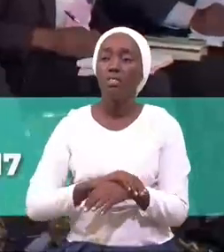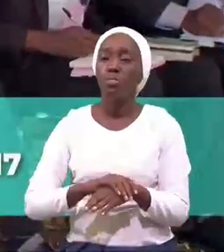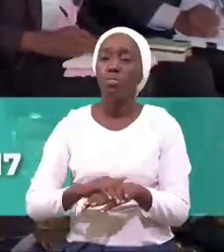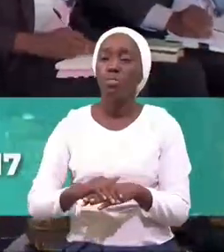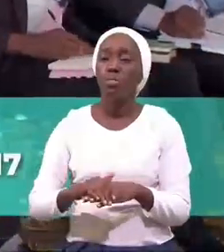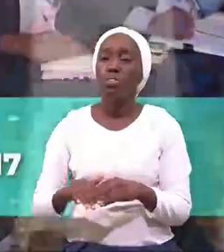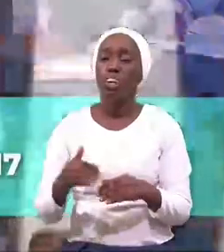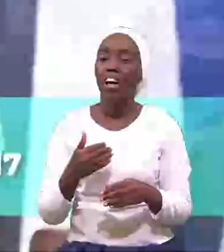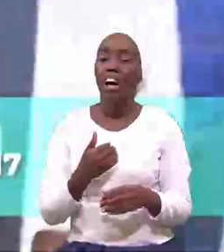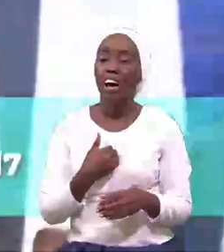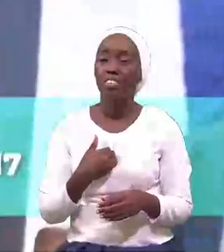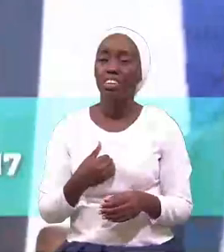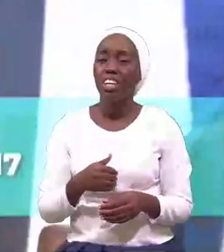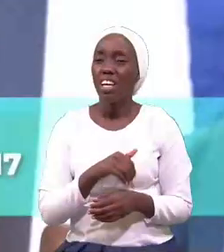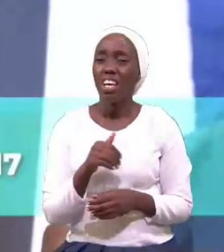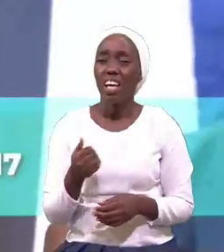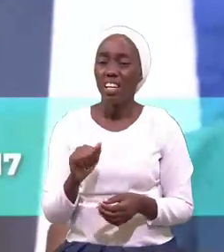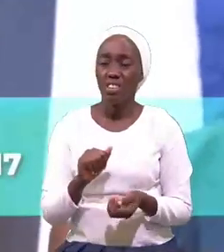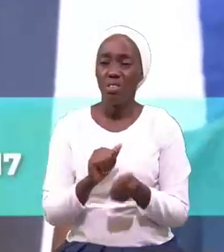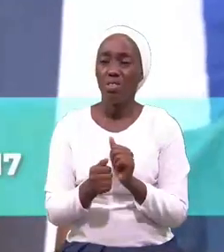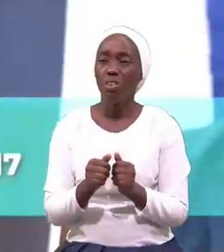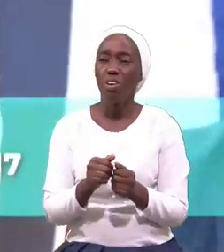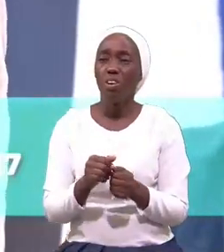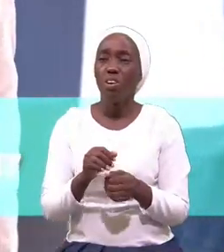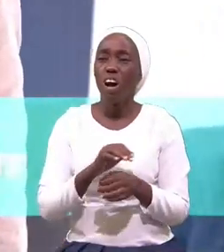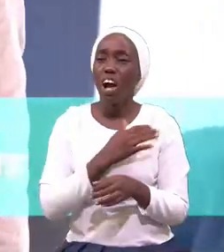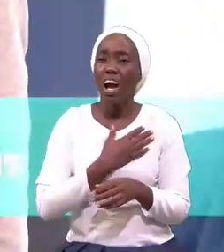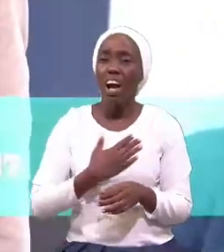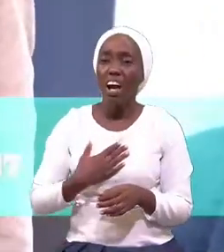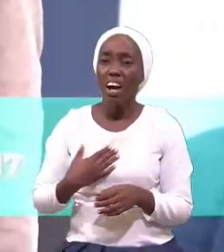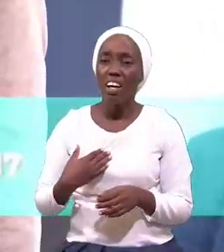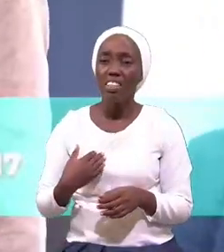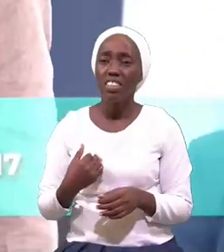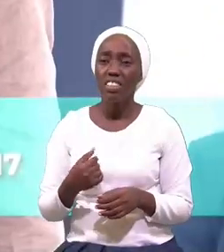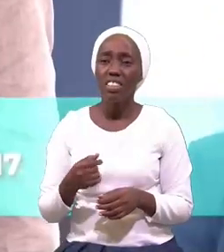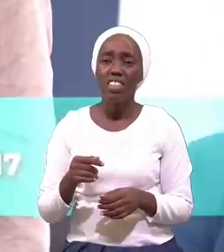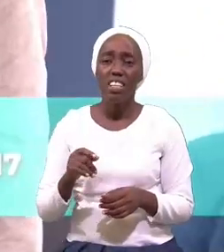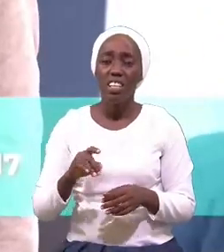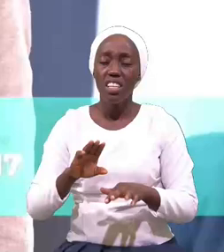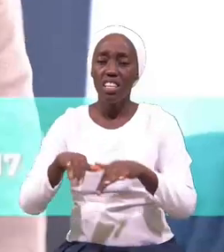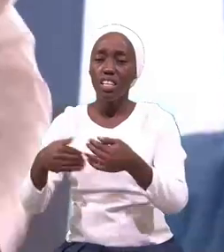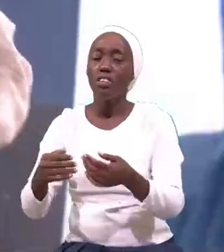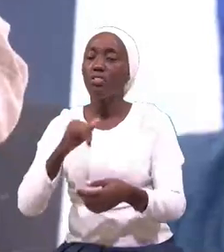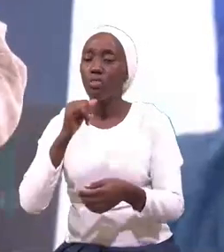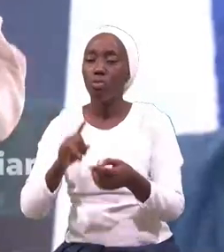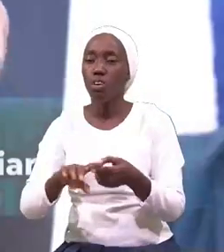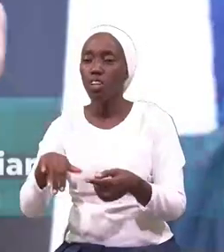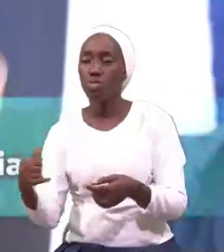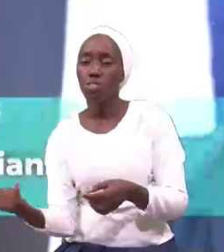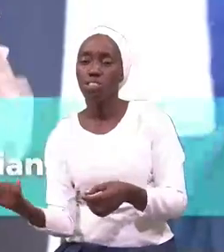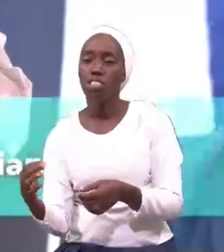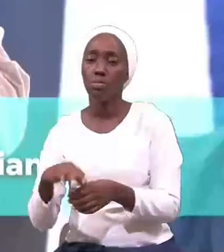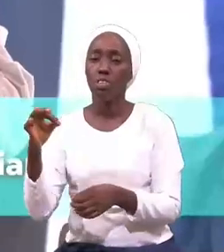Ne combattez pas, ne soyez pas en conflit avec l'Esprit de Dieu. Ne cédez pas à un autre esprit.